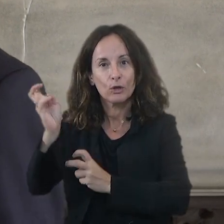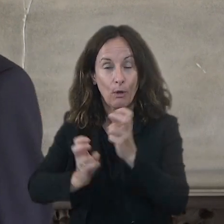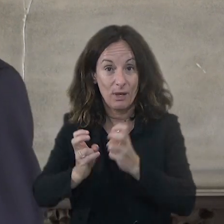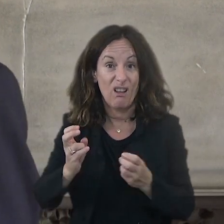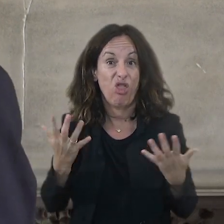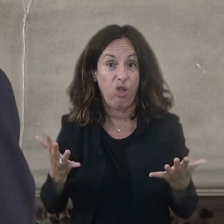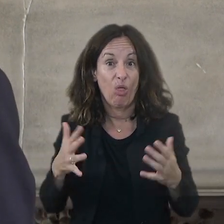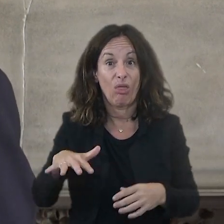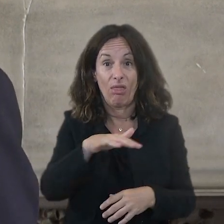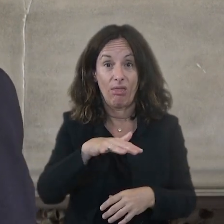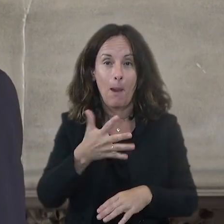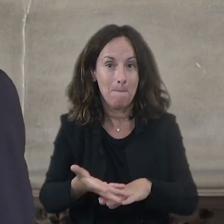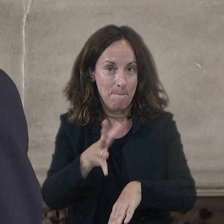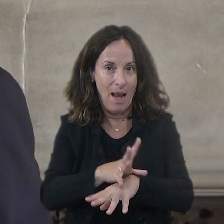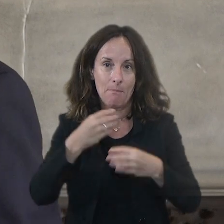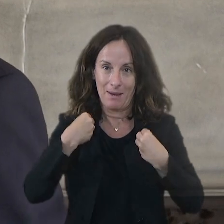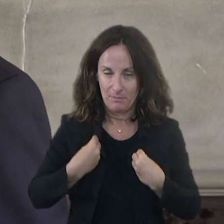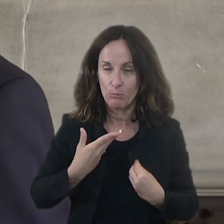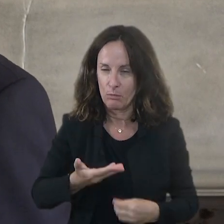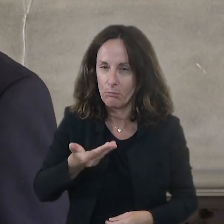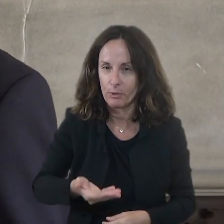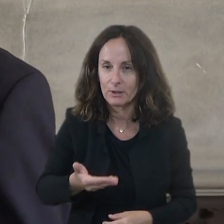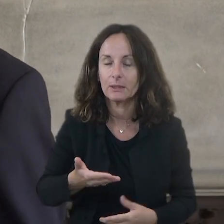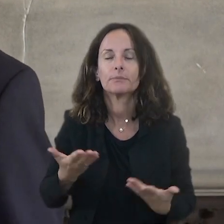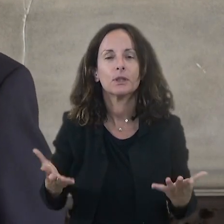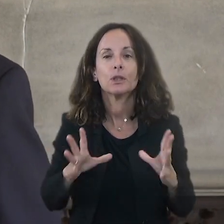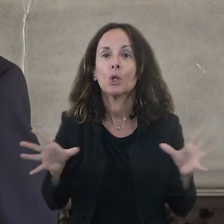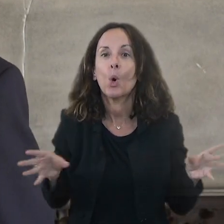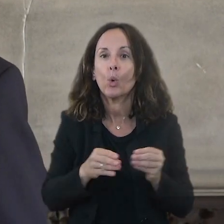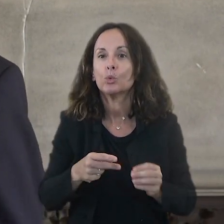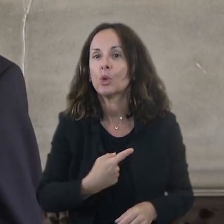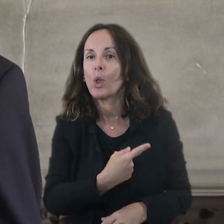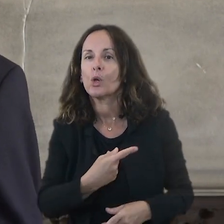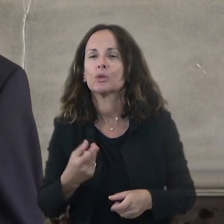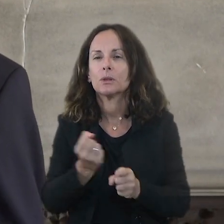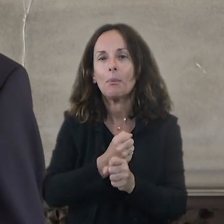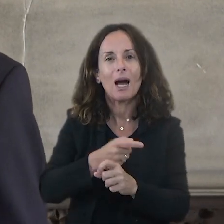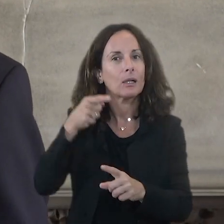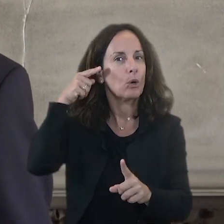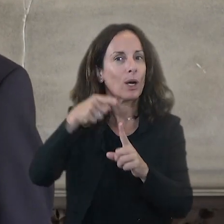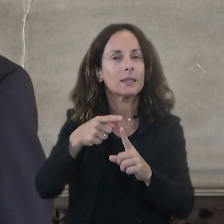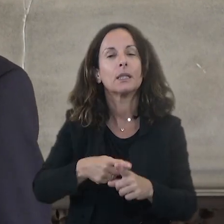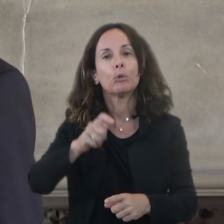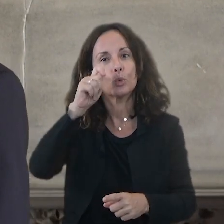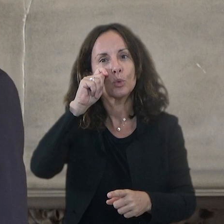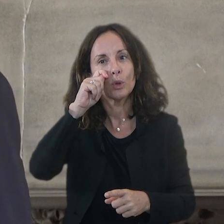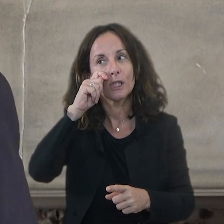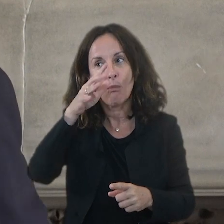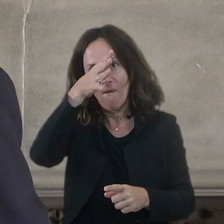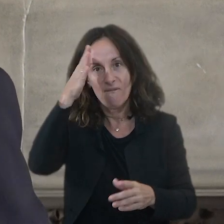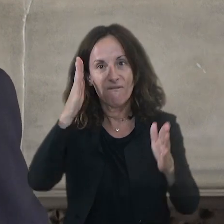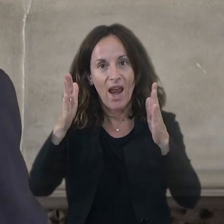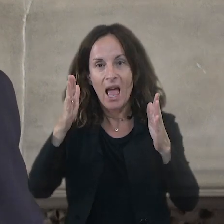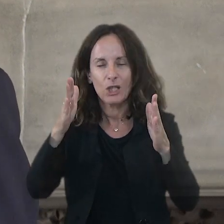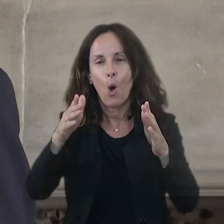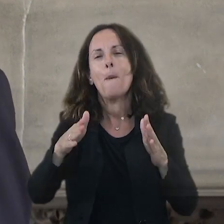hem de fer feina conjunta per promocionar la nostra illa, per allargar la temporada, per tenir un turisme de qualitat i també tenir